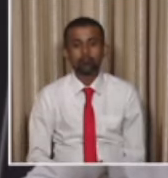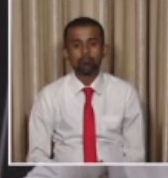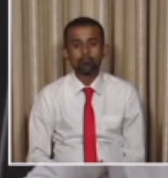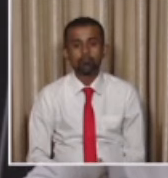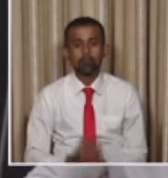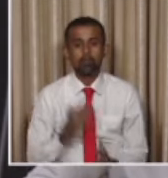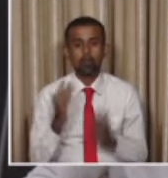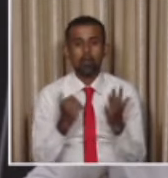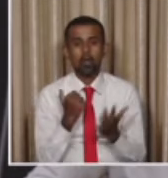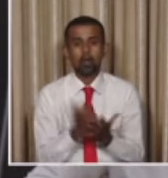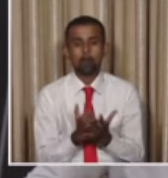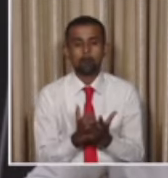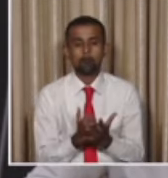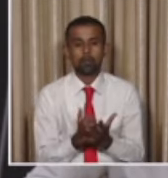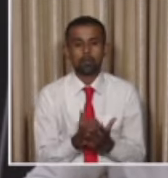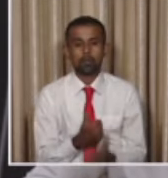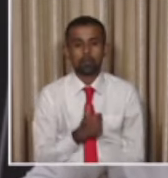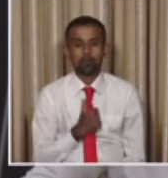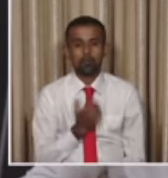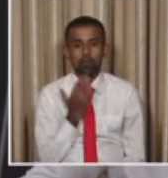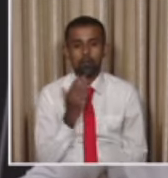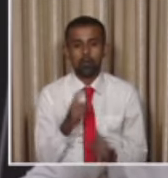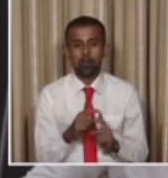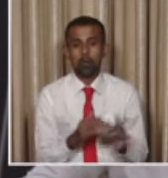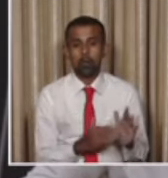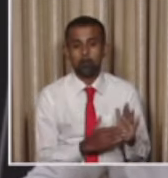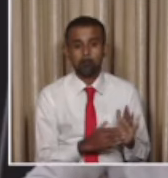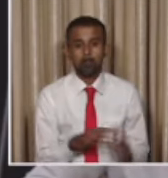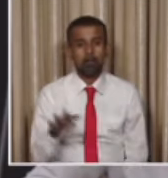වර්ල්ඩ් බැංක් එක දෙන්න පොරොන්දු වෙලා තියෙනවා ඇමරිකාන් ඩොලර් මිලියන